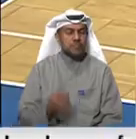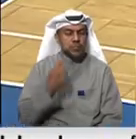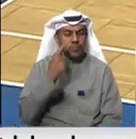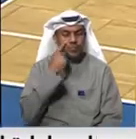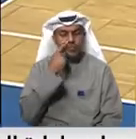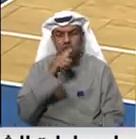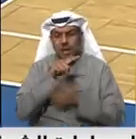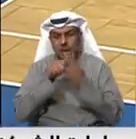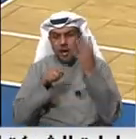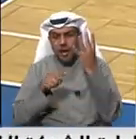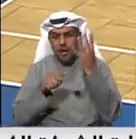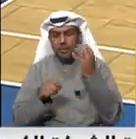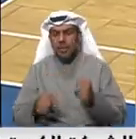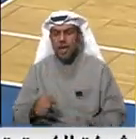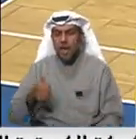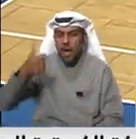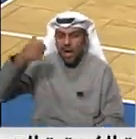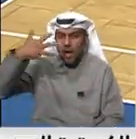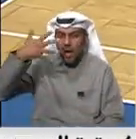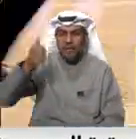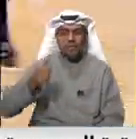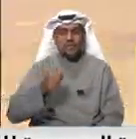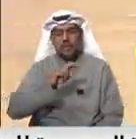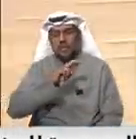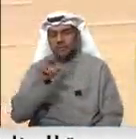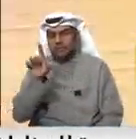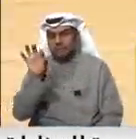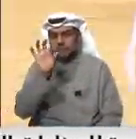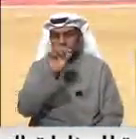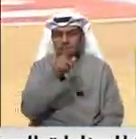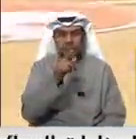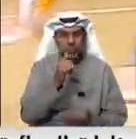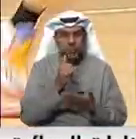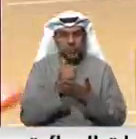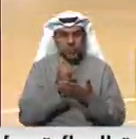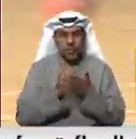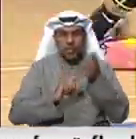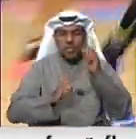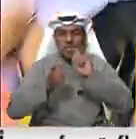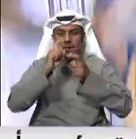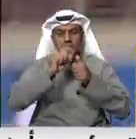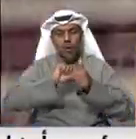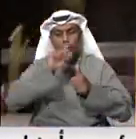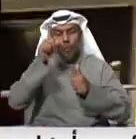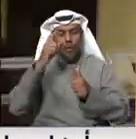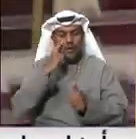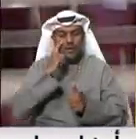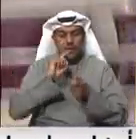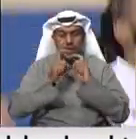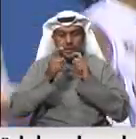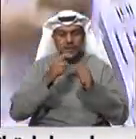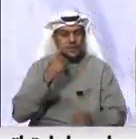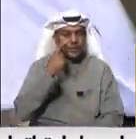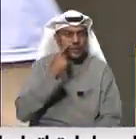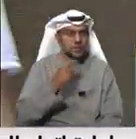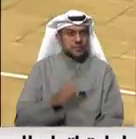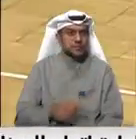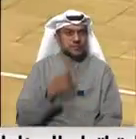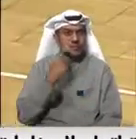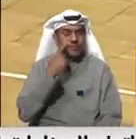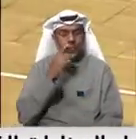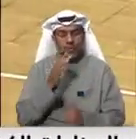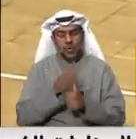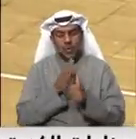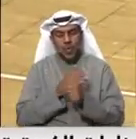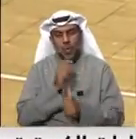والفرق الخمسه والتي تحددت ايضا بان تكون ضمن دوري الدرجه الاولى البدايه كانت بفرق الدرجه